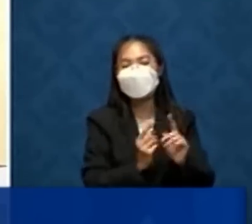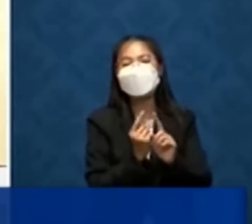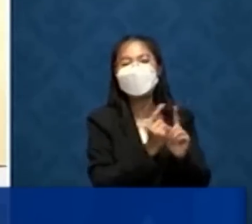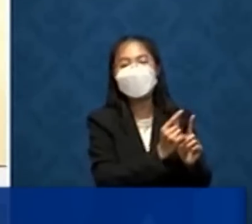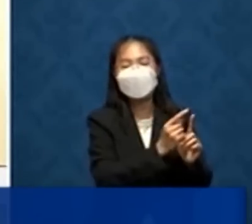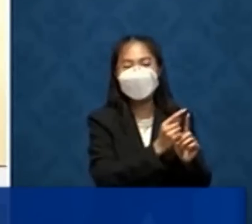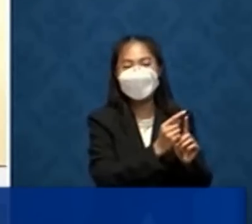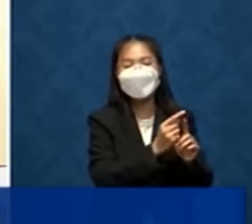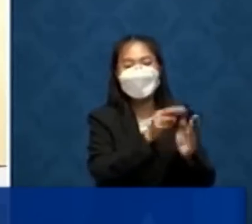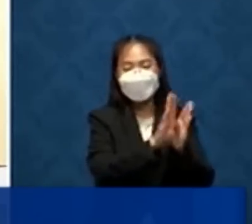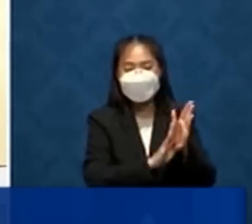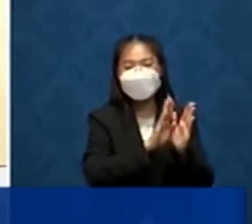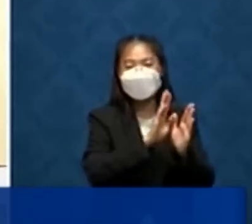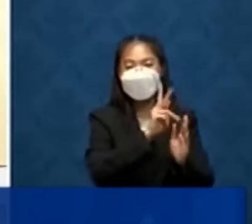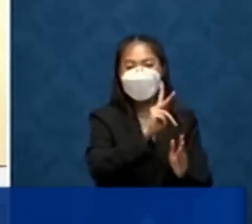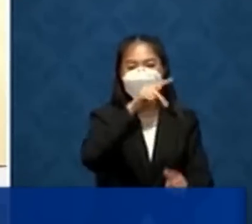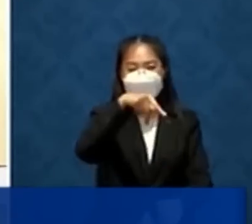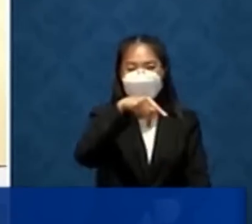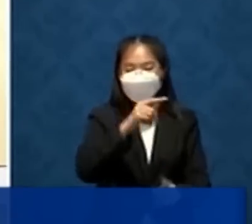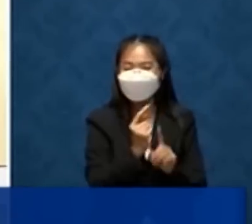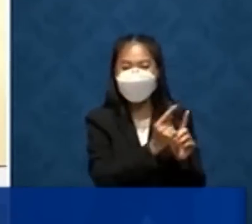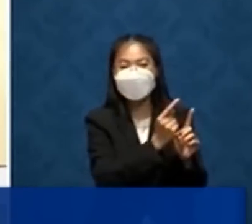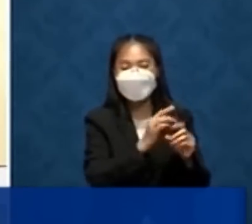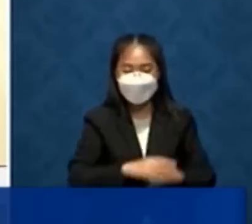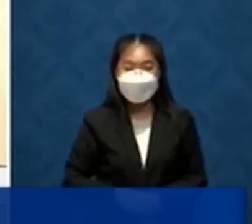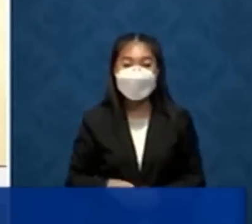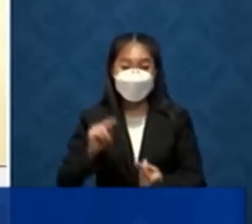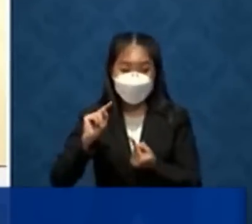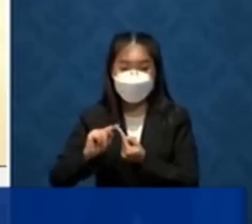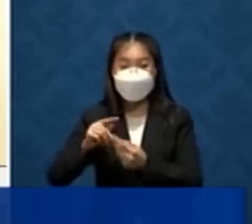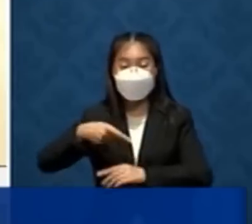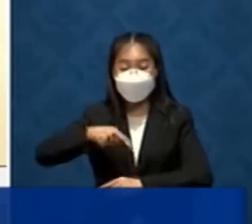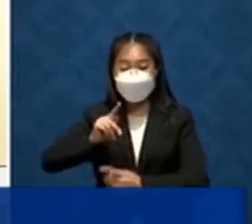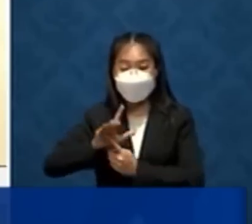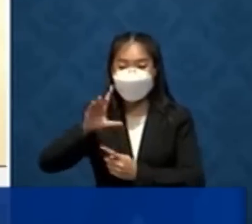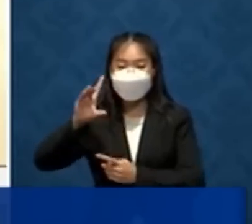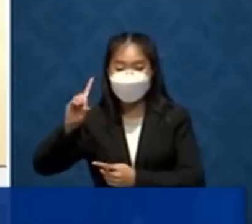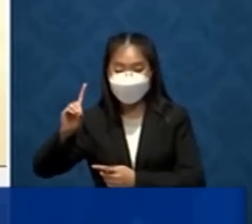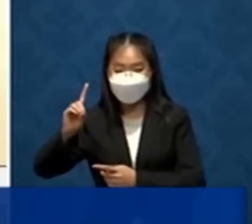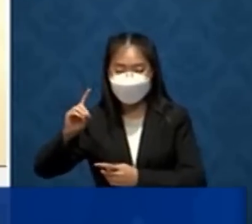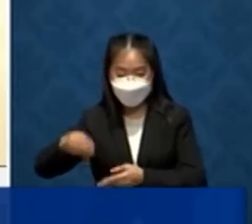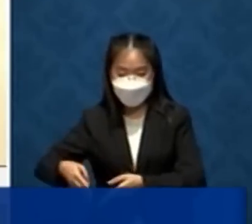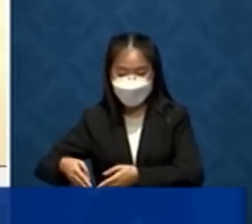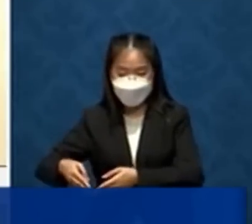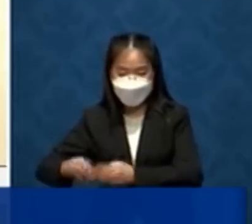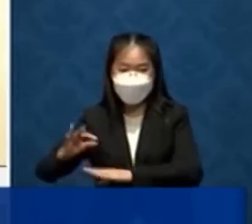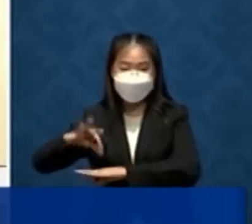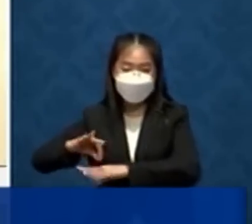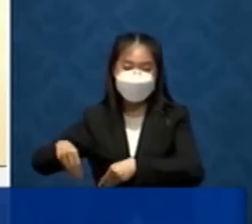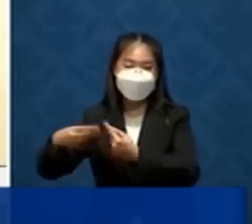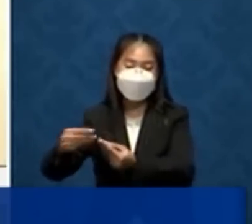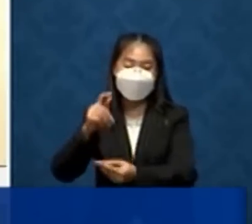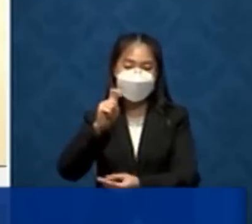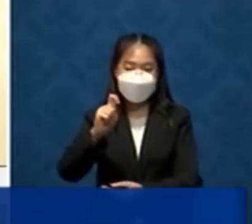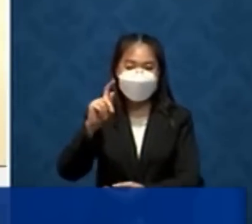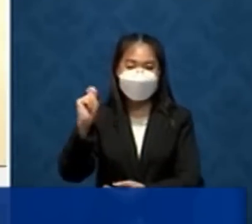นะครับต่อมาเรื่องของท่านปลัดท่านแต่งตั้งทิบดีนะครับจะเชื่อมโยงอย่างไรเป็นอำนาจหน้าที่ท่